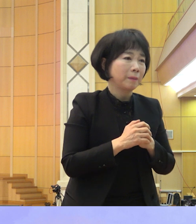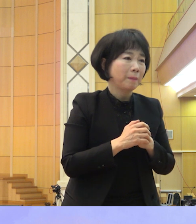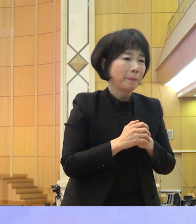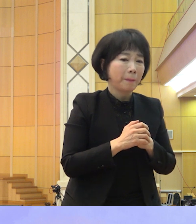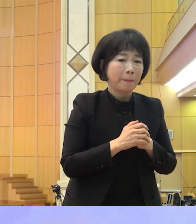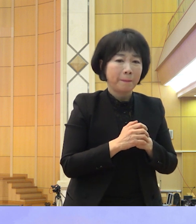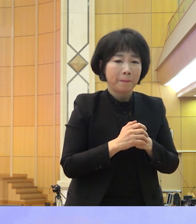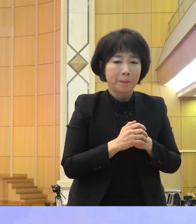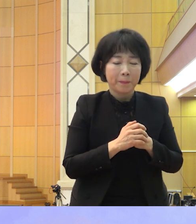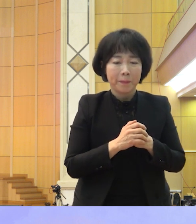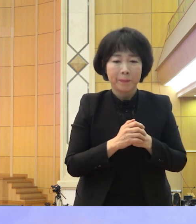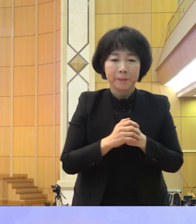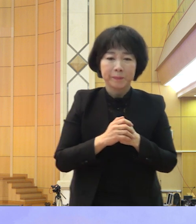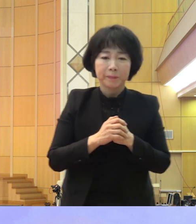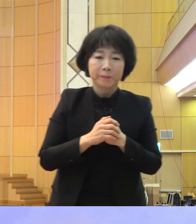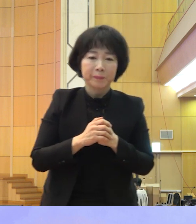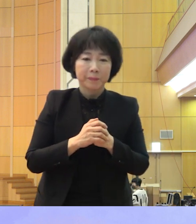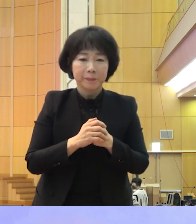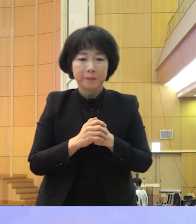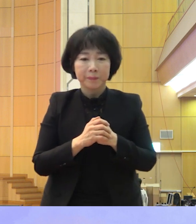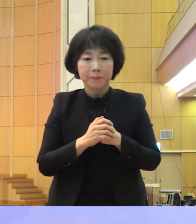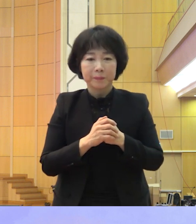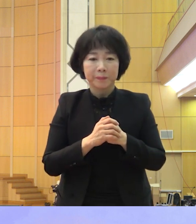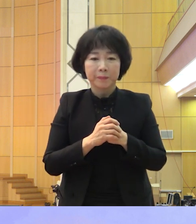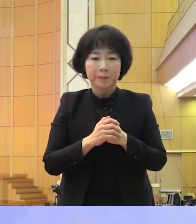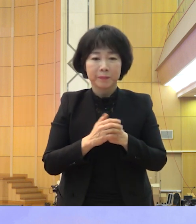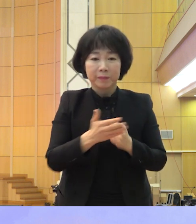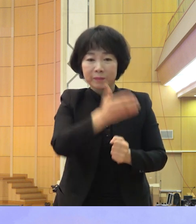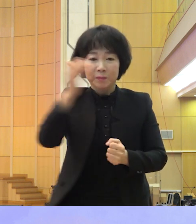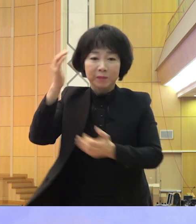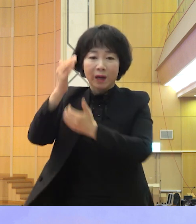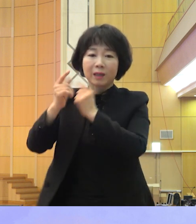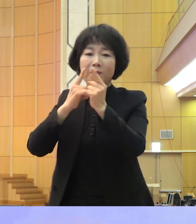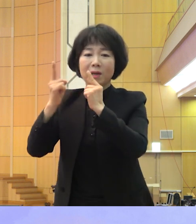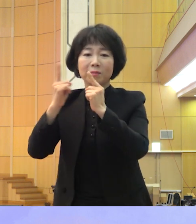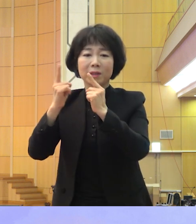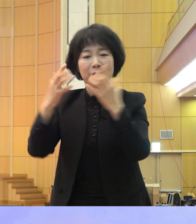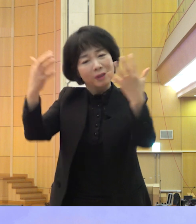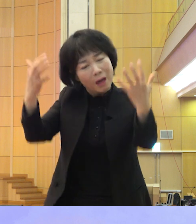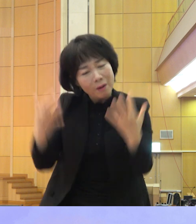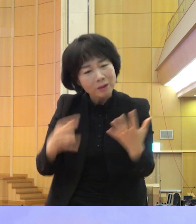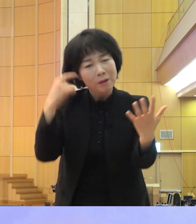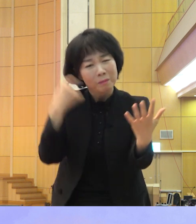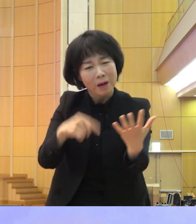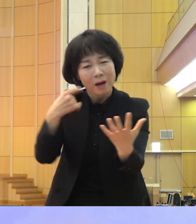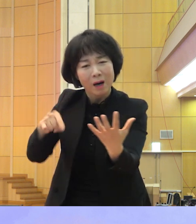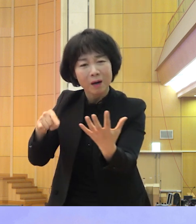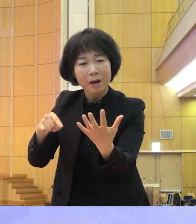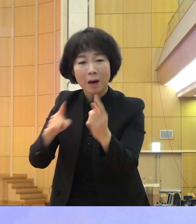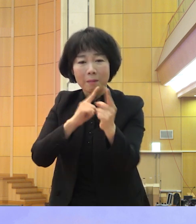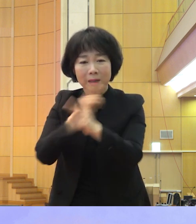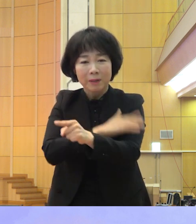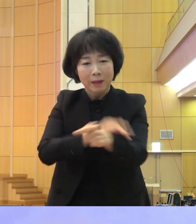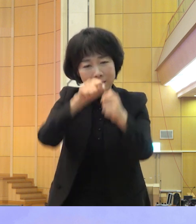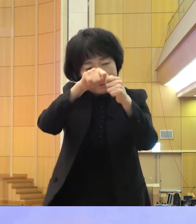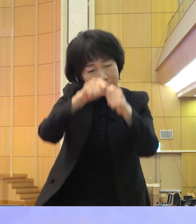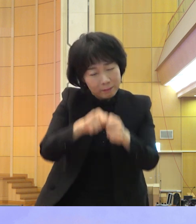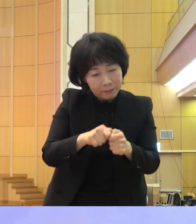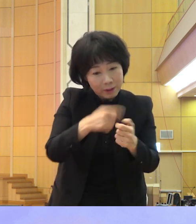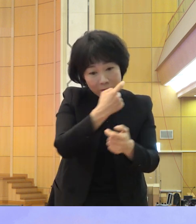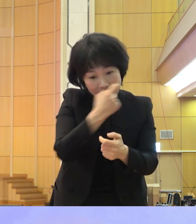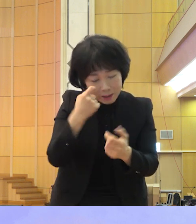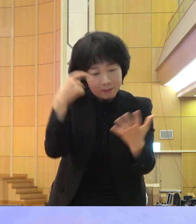이 시간에도 그냥 하나님 말씀을 그냥 여러분에게 뭐 재미있게만 하는 게 중요한 게 아니라 말씀을